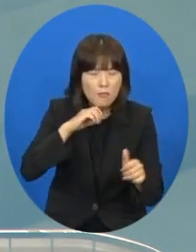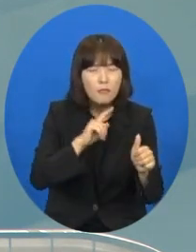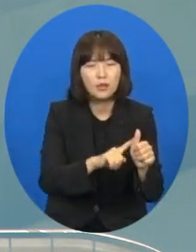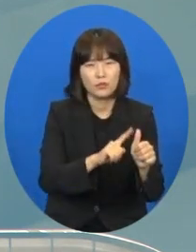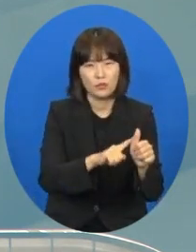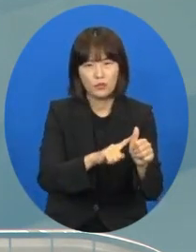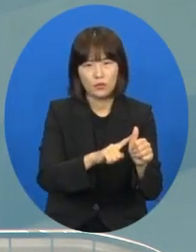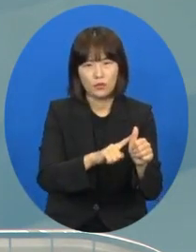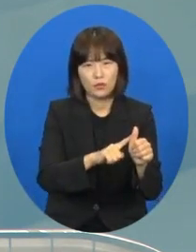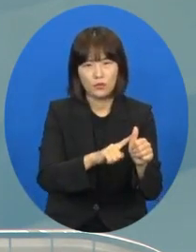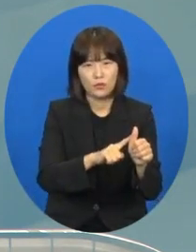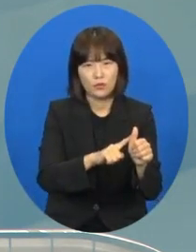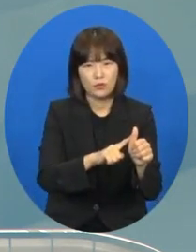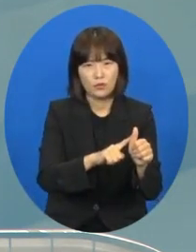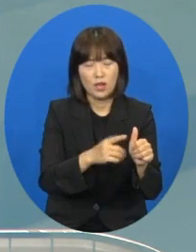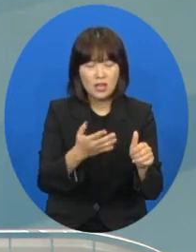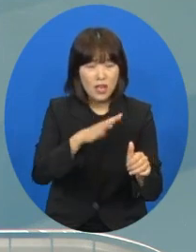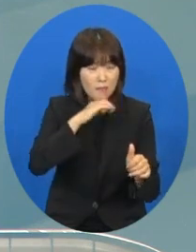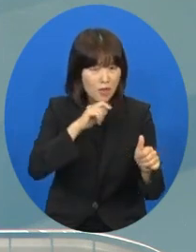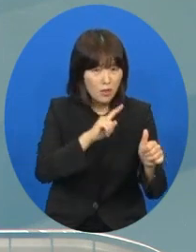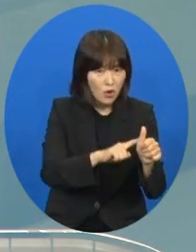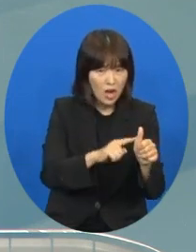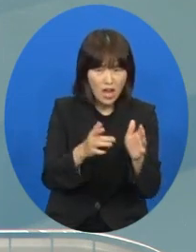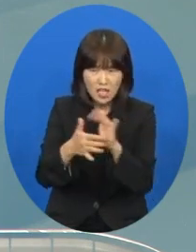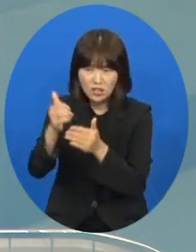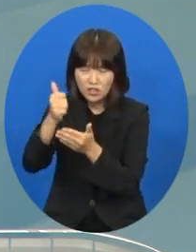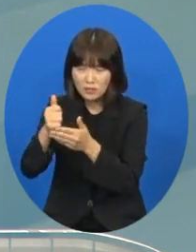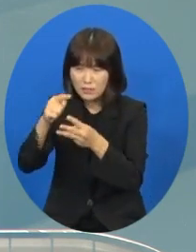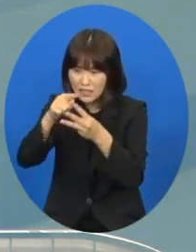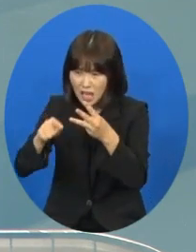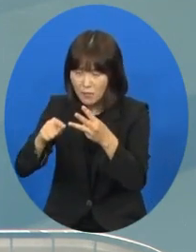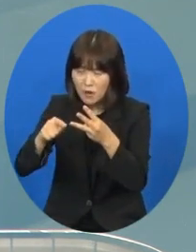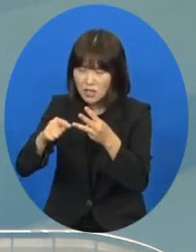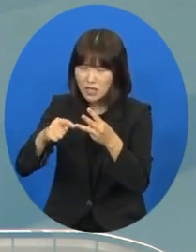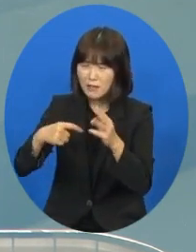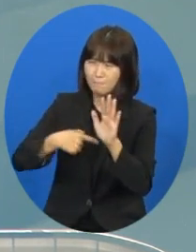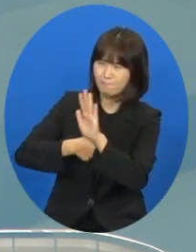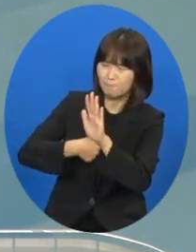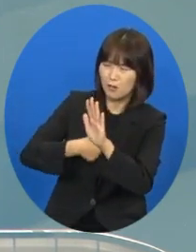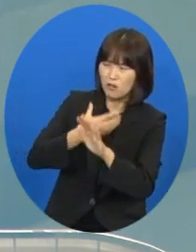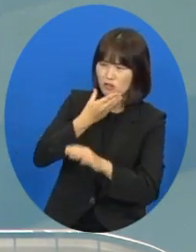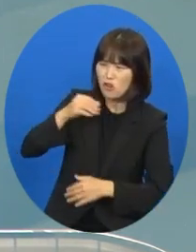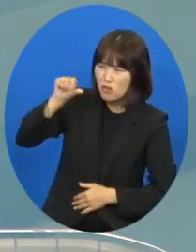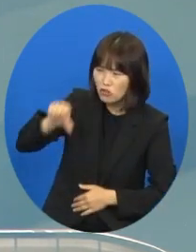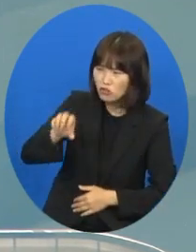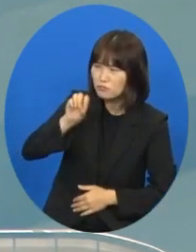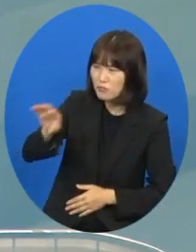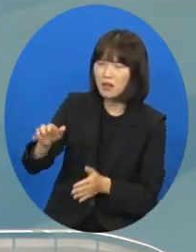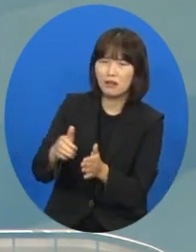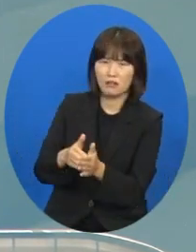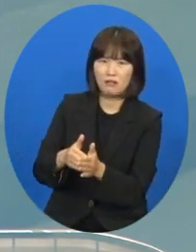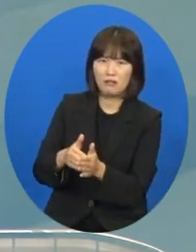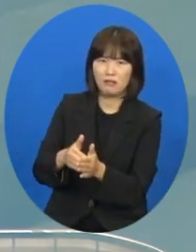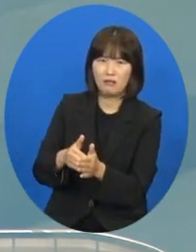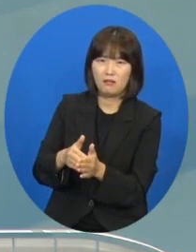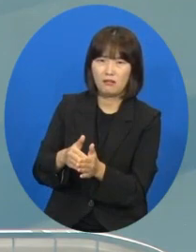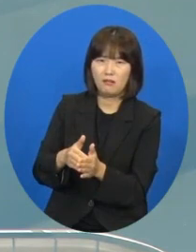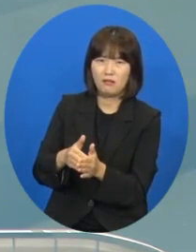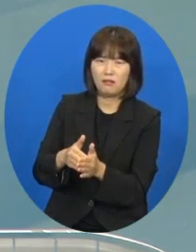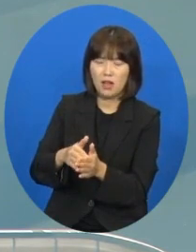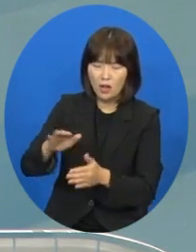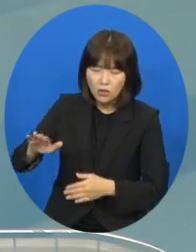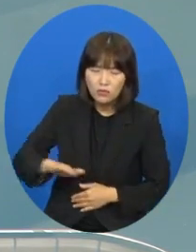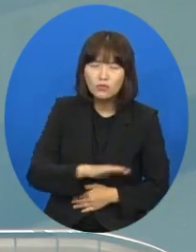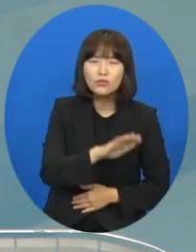거예요. 근데 그 베드로가 예수님을 세 번이나 부인하고 저주까지 했으니, 그러니 우리